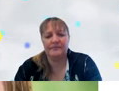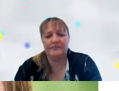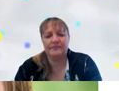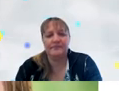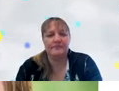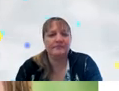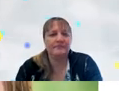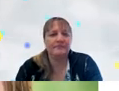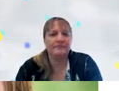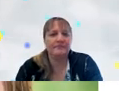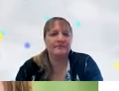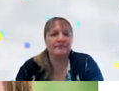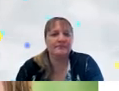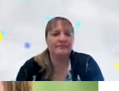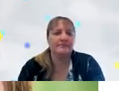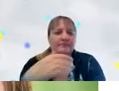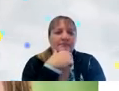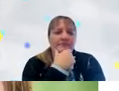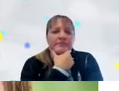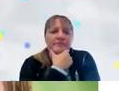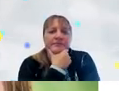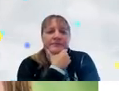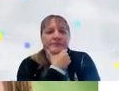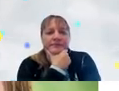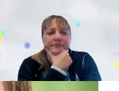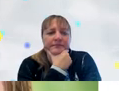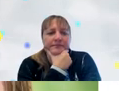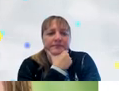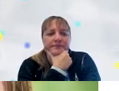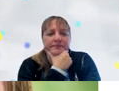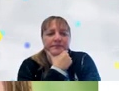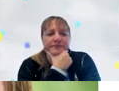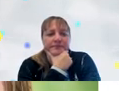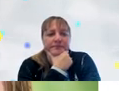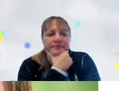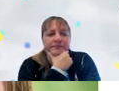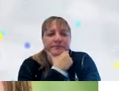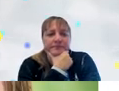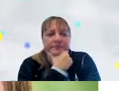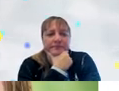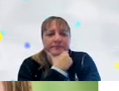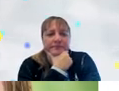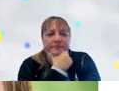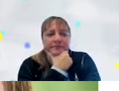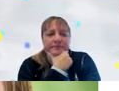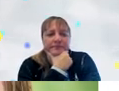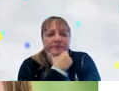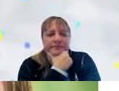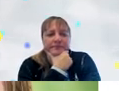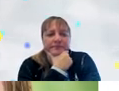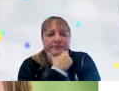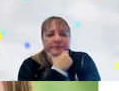dem unterschiedlichen ausbau bekommen vor allem mit kohle aber weil es ihm besonders viel spaß macht den klägern auf kohle